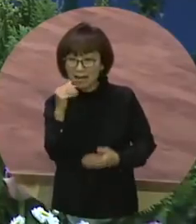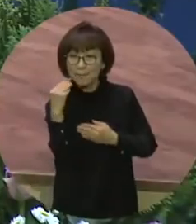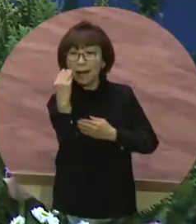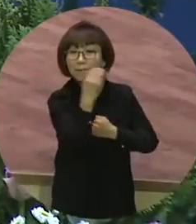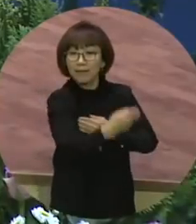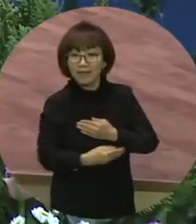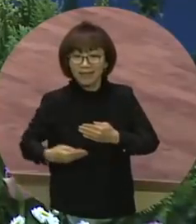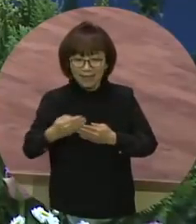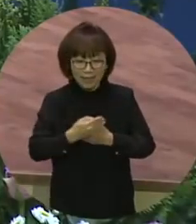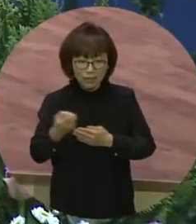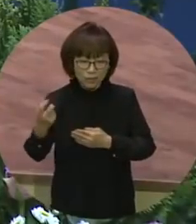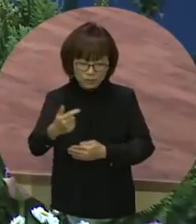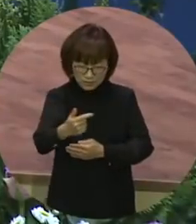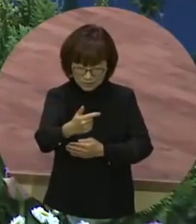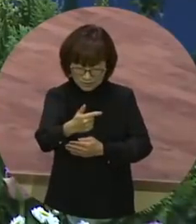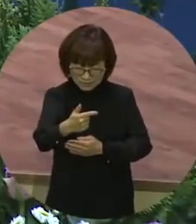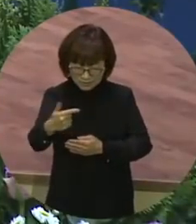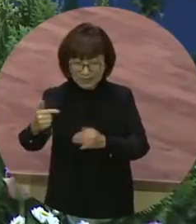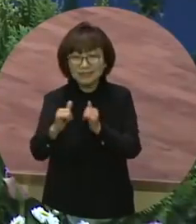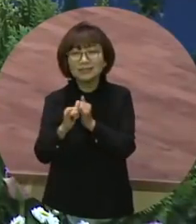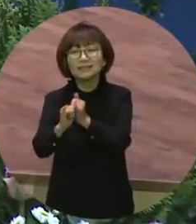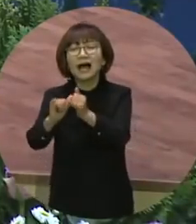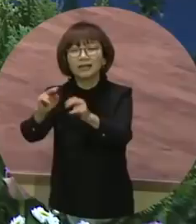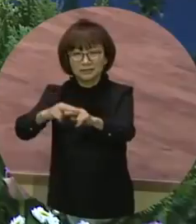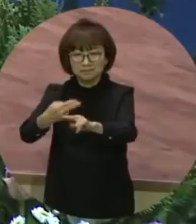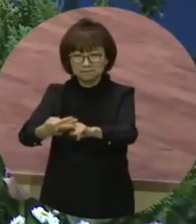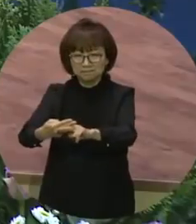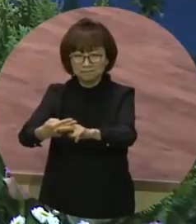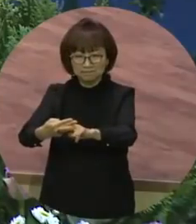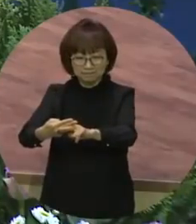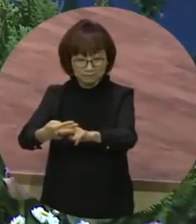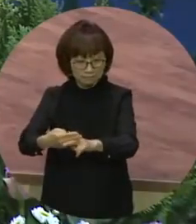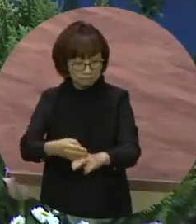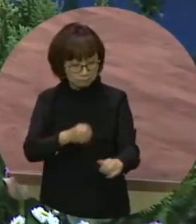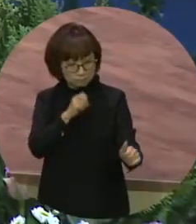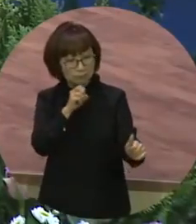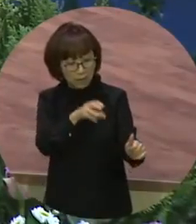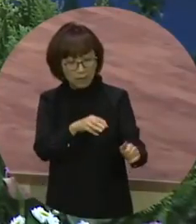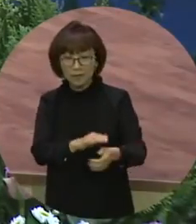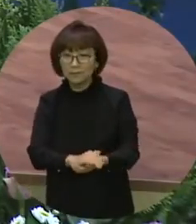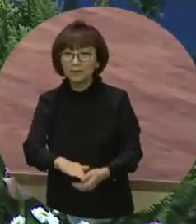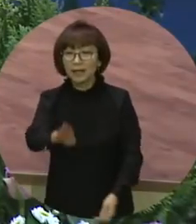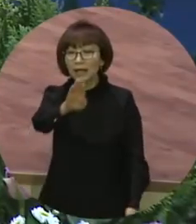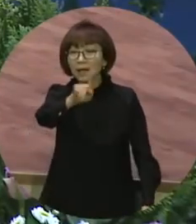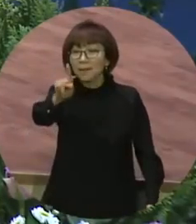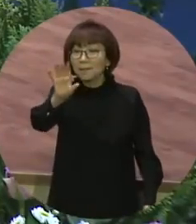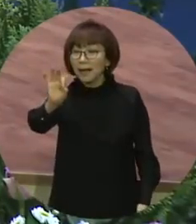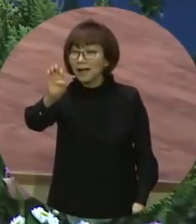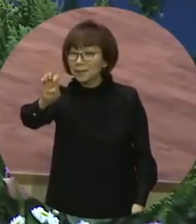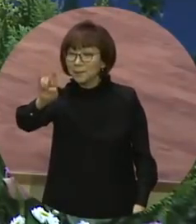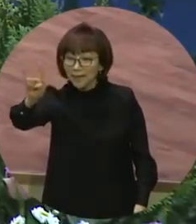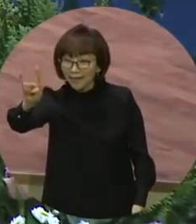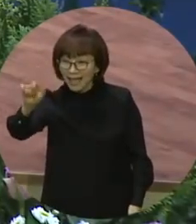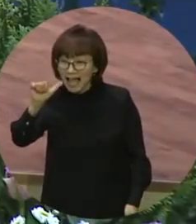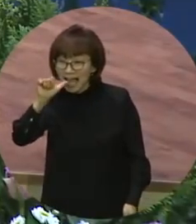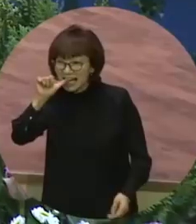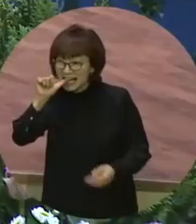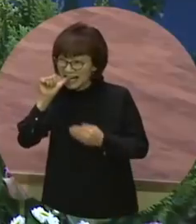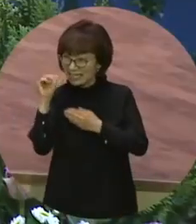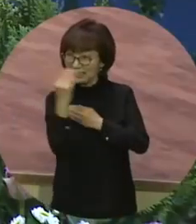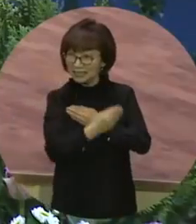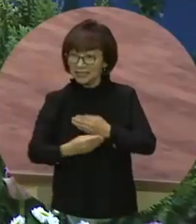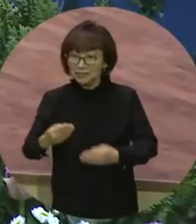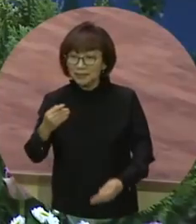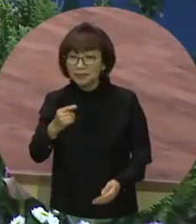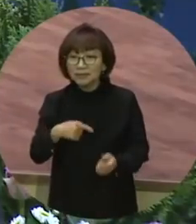큰 상급이니라. 하나님이 그렇게 말씀합니다. 이 방패가 무엇을 의미합니까? 방패.